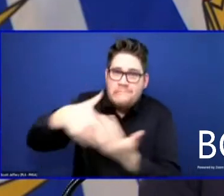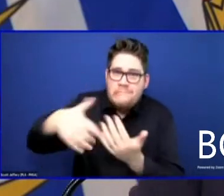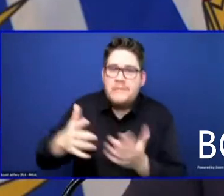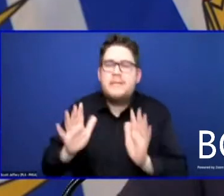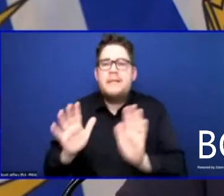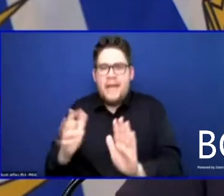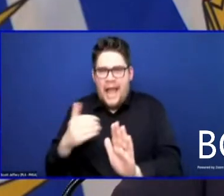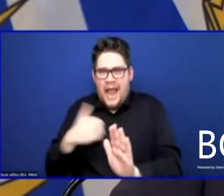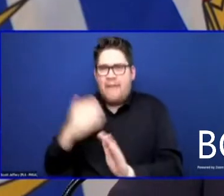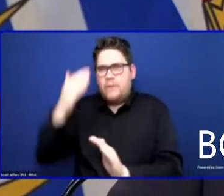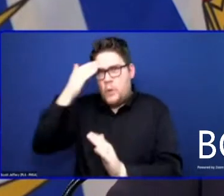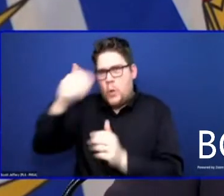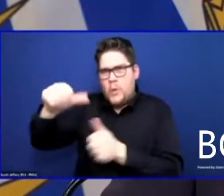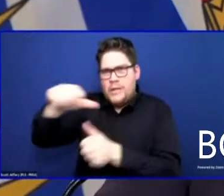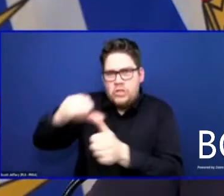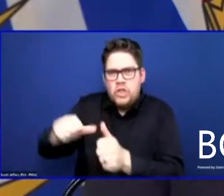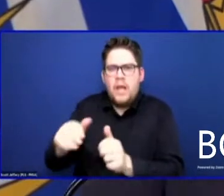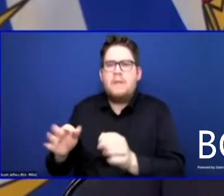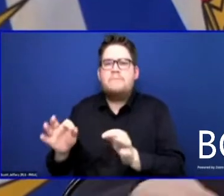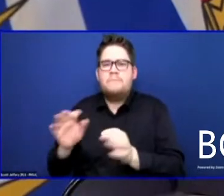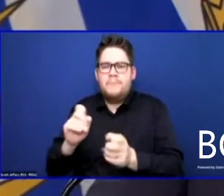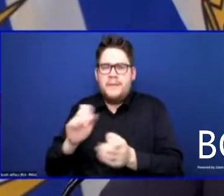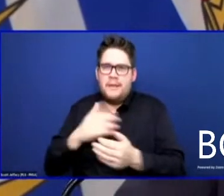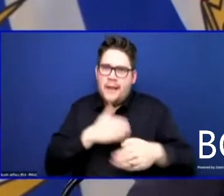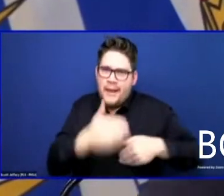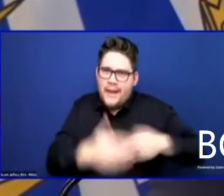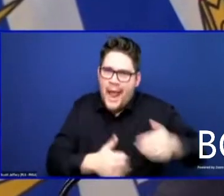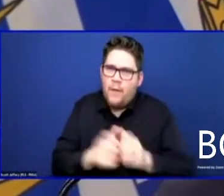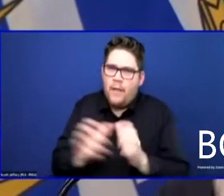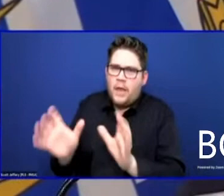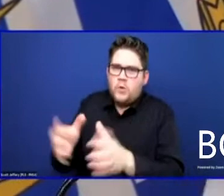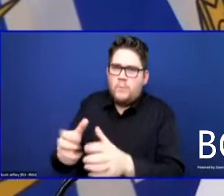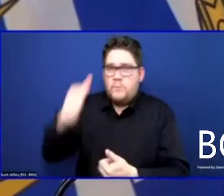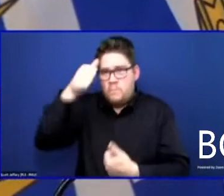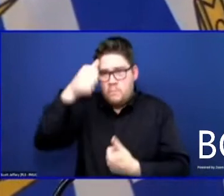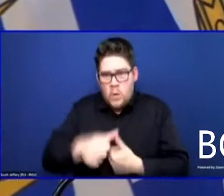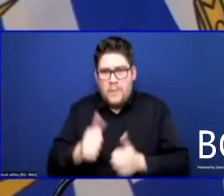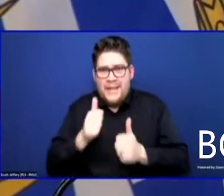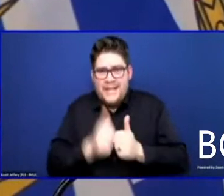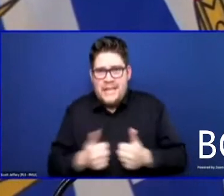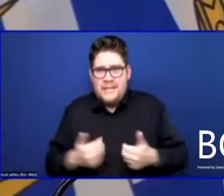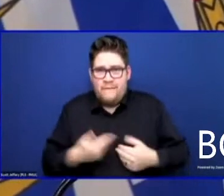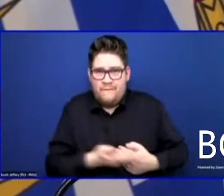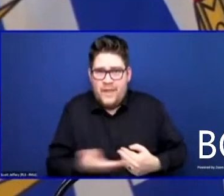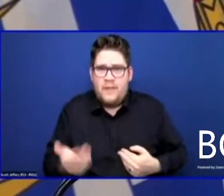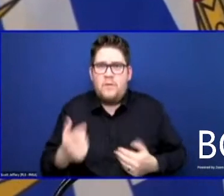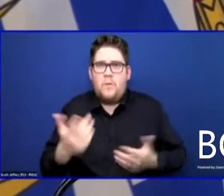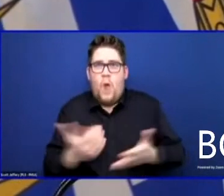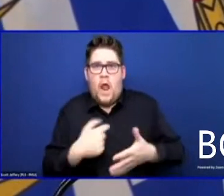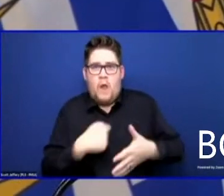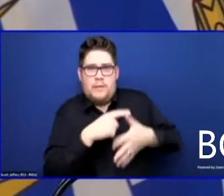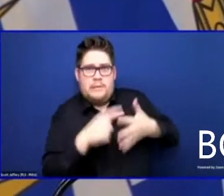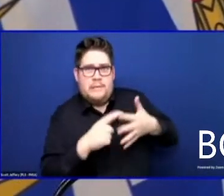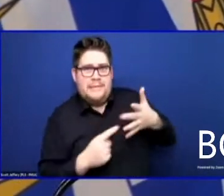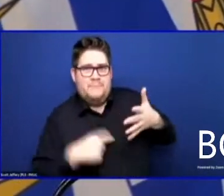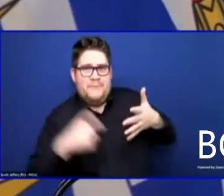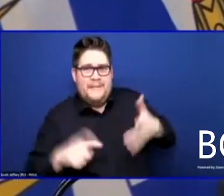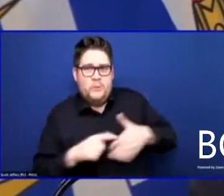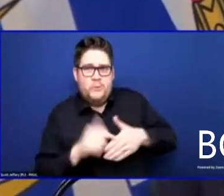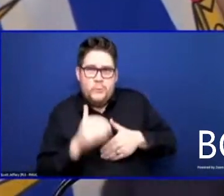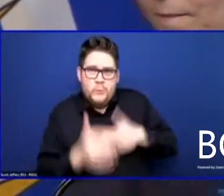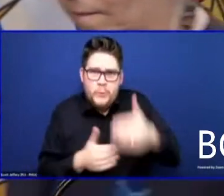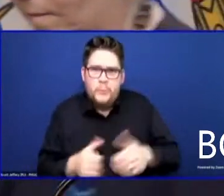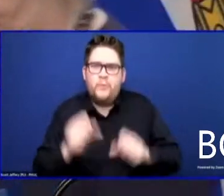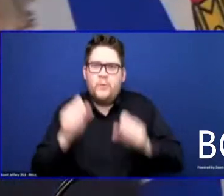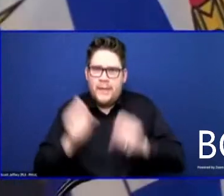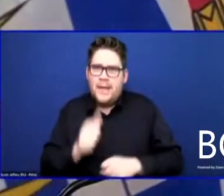storm 我 together. 们一定度过这个风暴如何安全的度过这个风暴？谢谢大家。那么卫